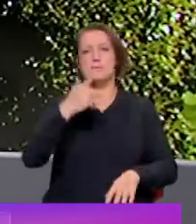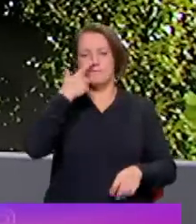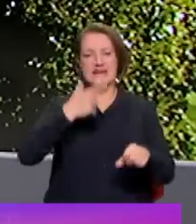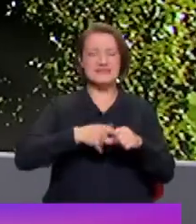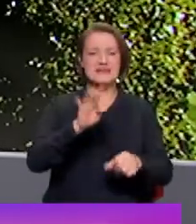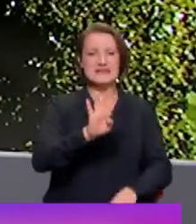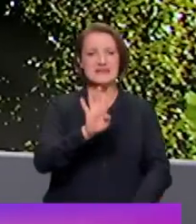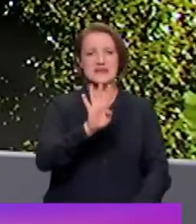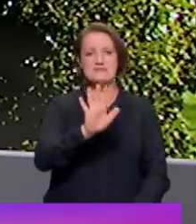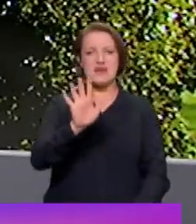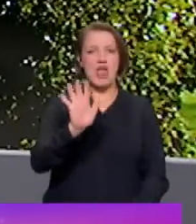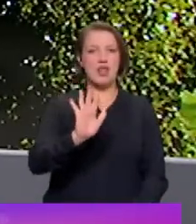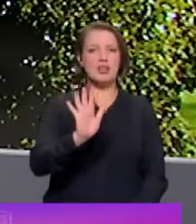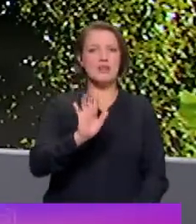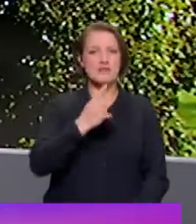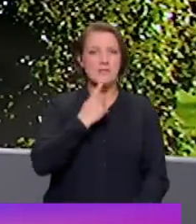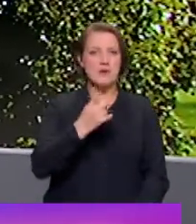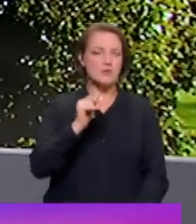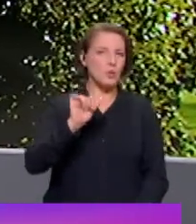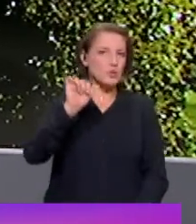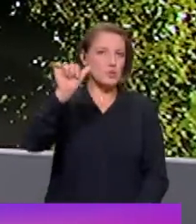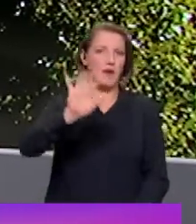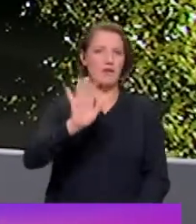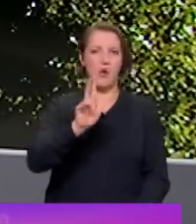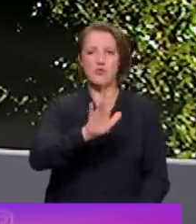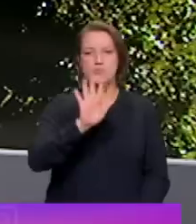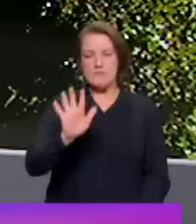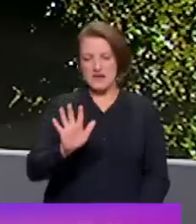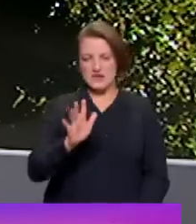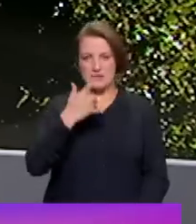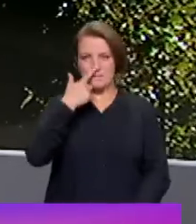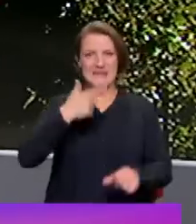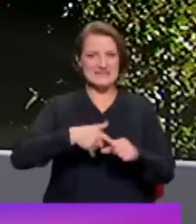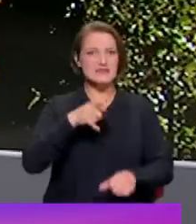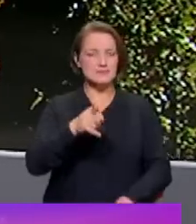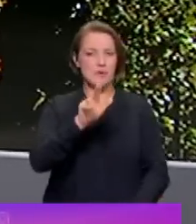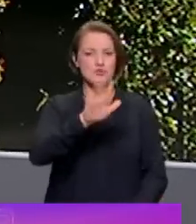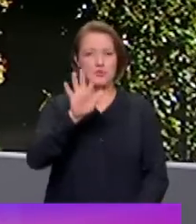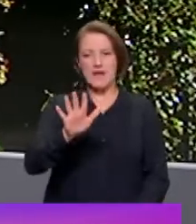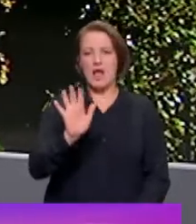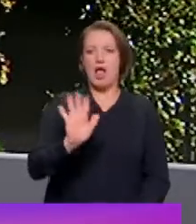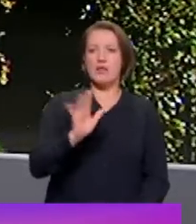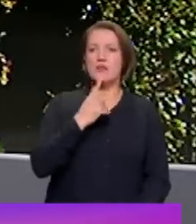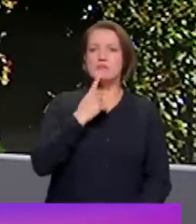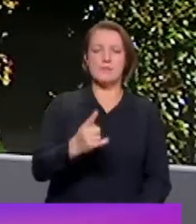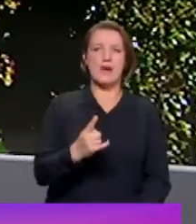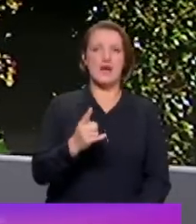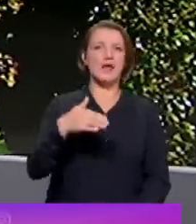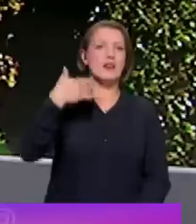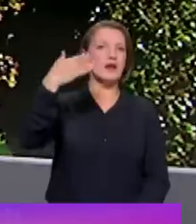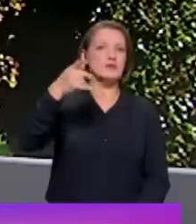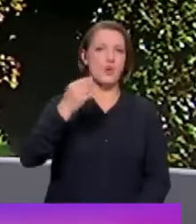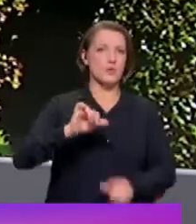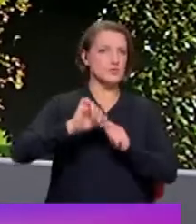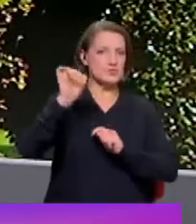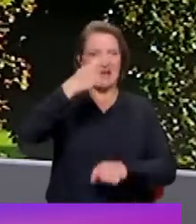4550 demek çok uzak bir ihtimal değil ya da 35 derken benzine litre fiyatına işte 50 demek mesela ileri de